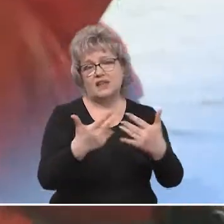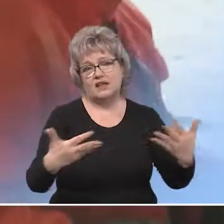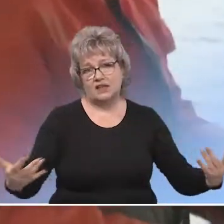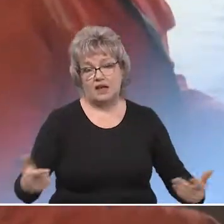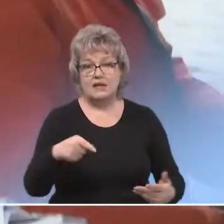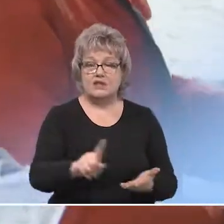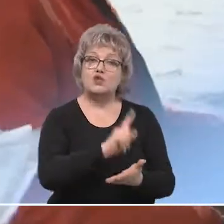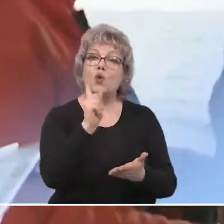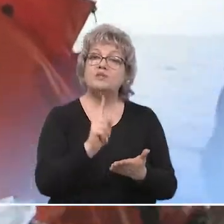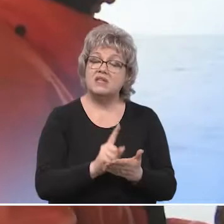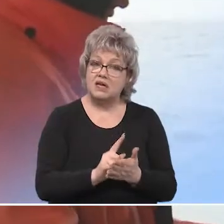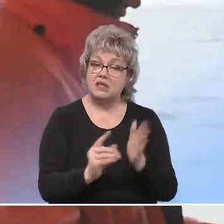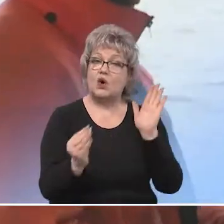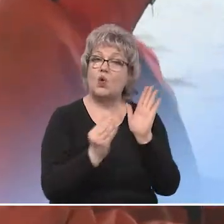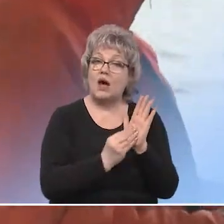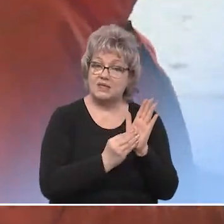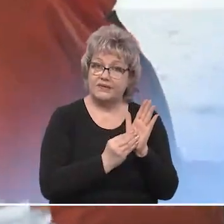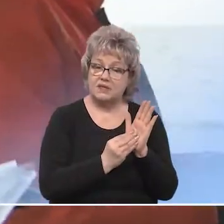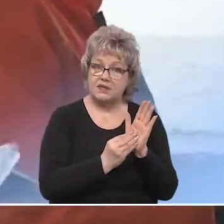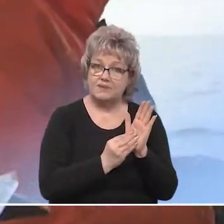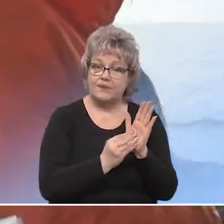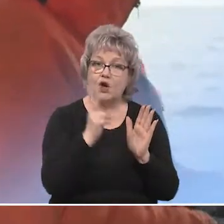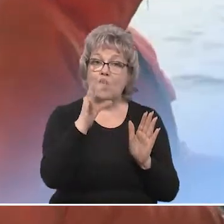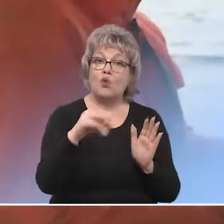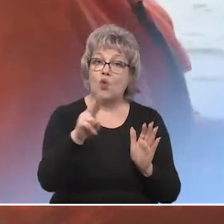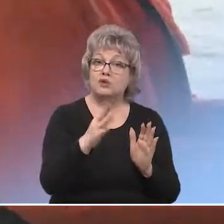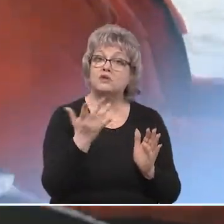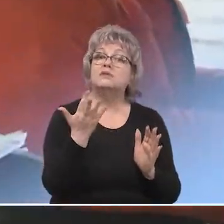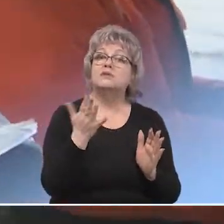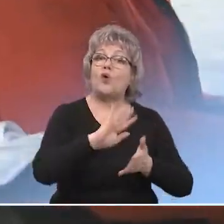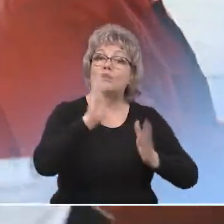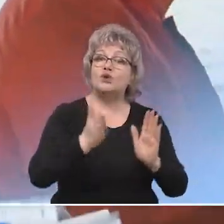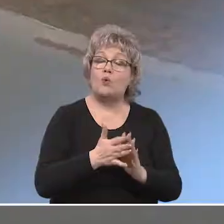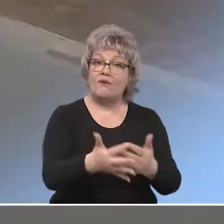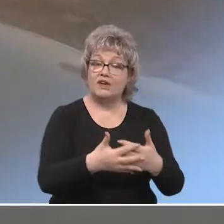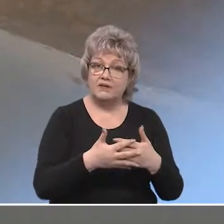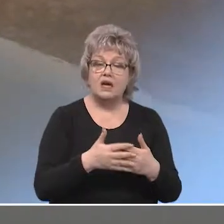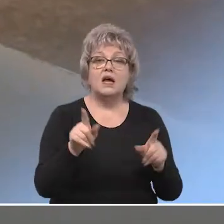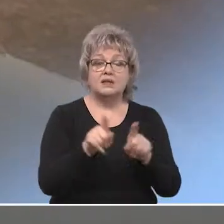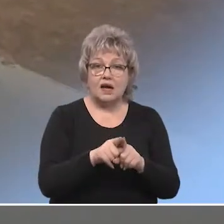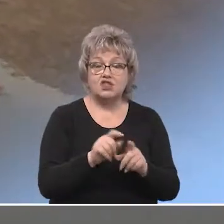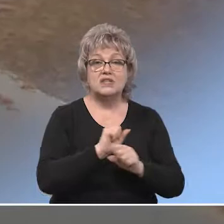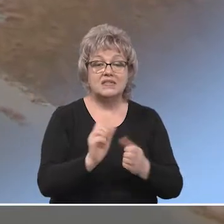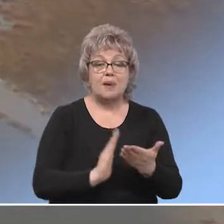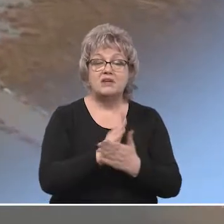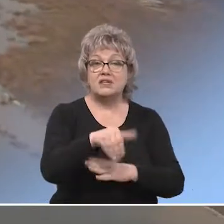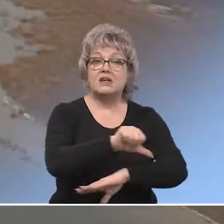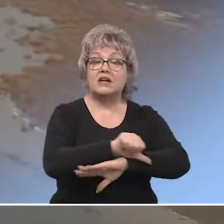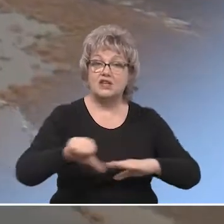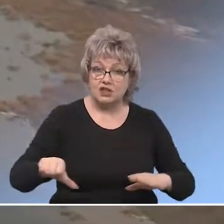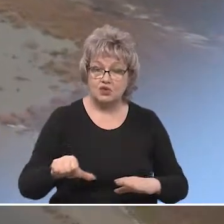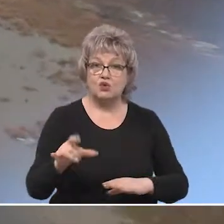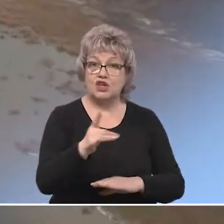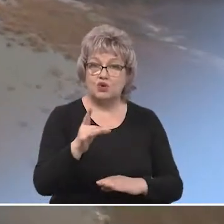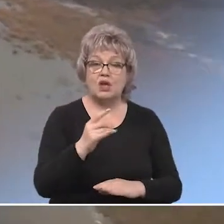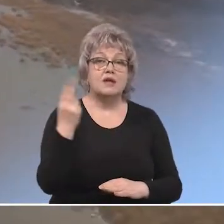далее. Здесь в обязательном порядке указываются квоты вылова, объема. Также рыбацким судам нельзя пересекать